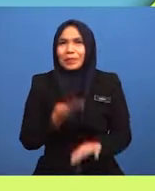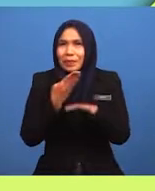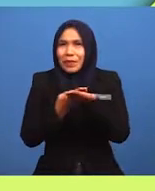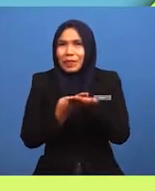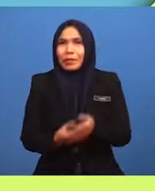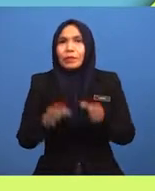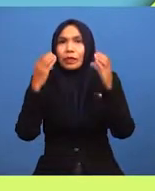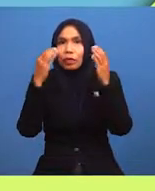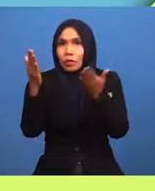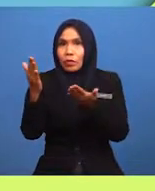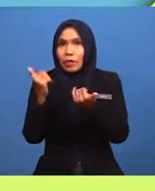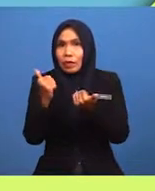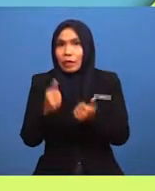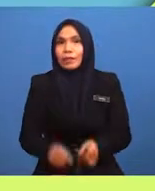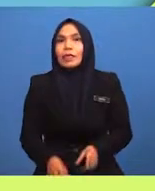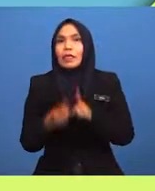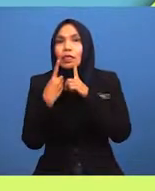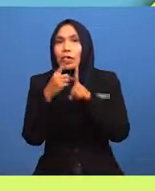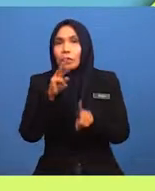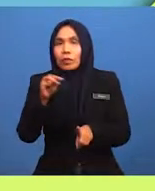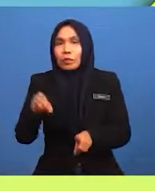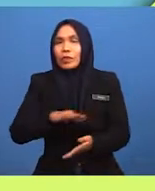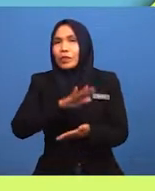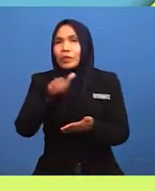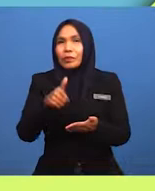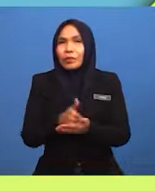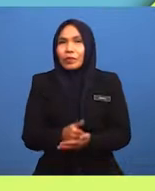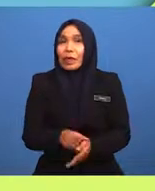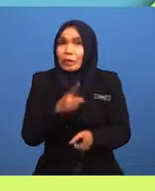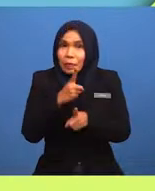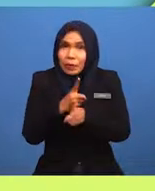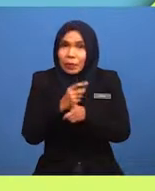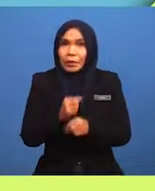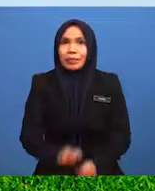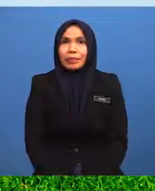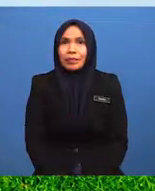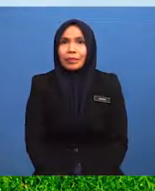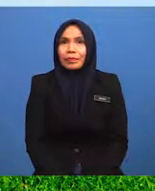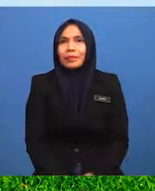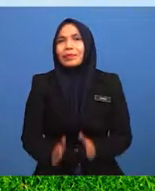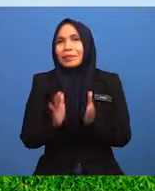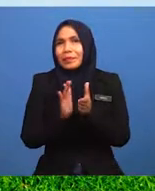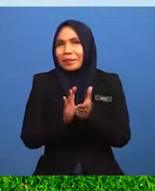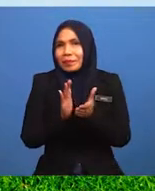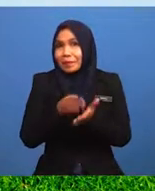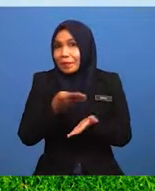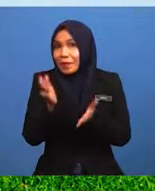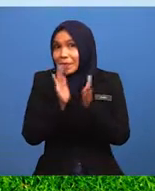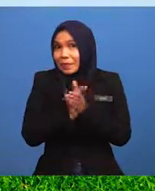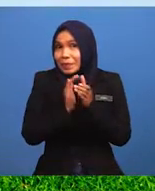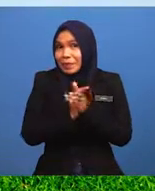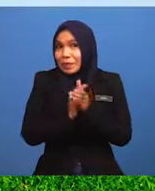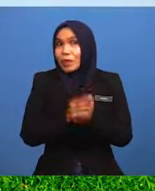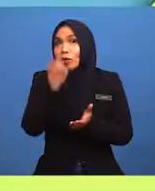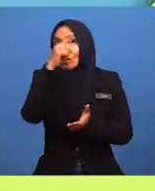Baik, cikgu harap jawapan murid-murid semua adalah betul. bagi tepukan untuk diri